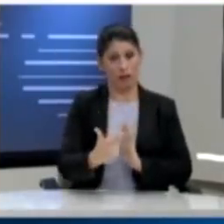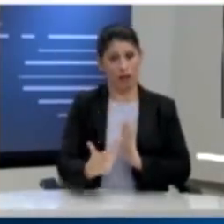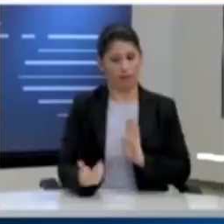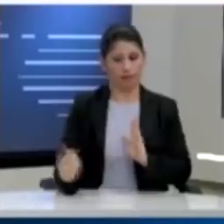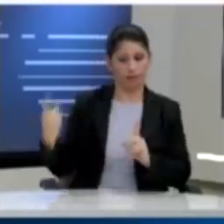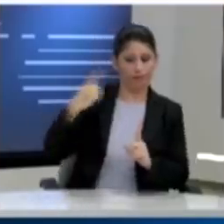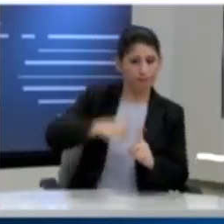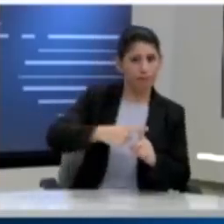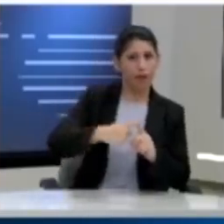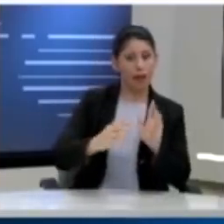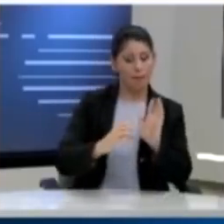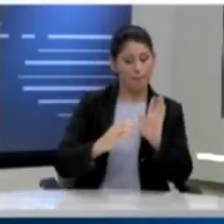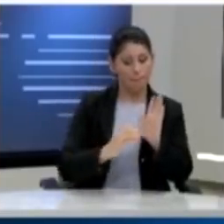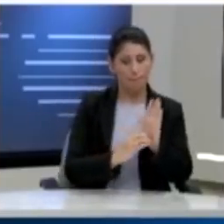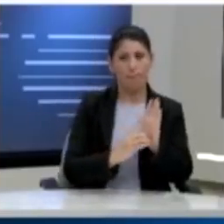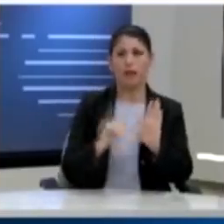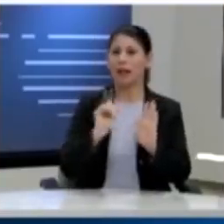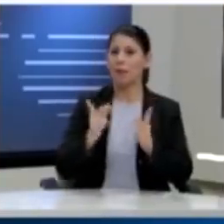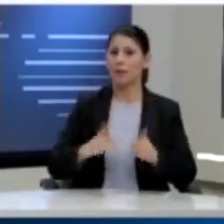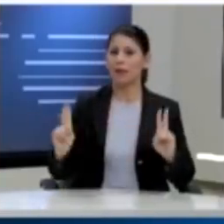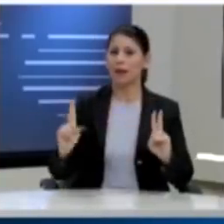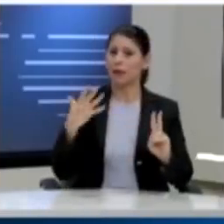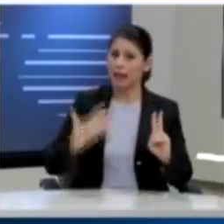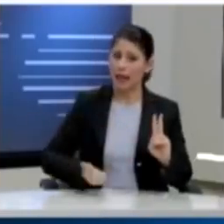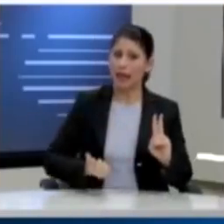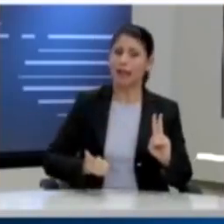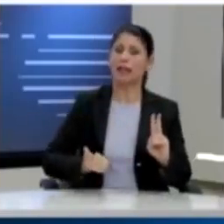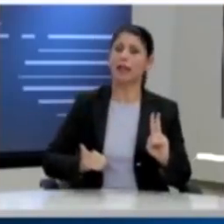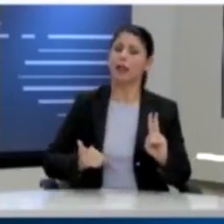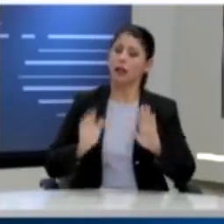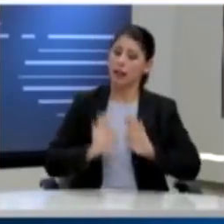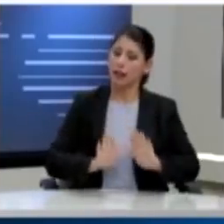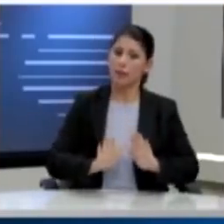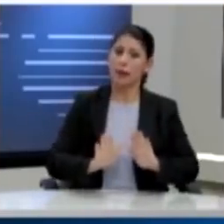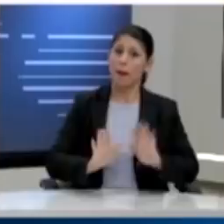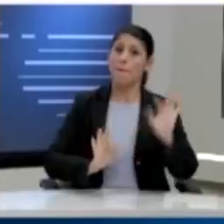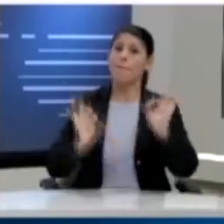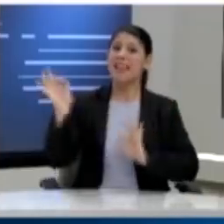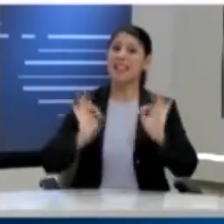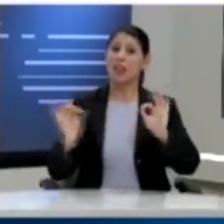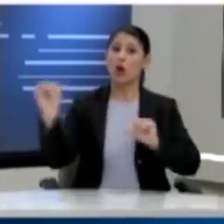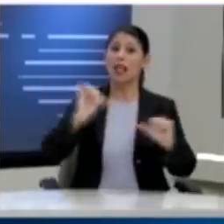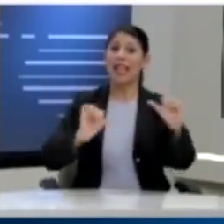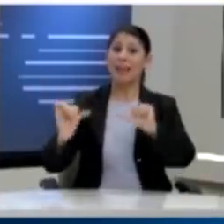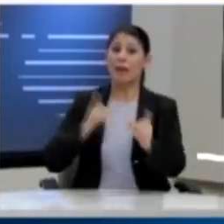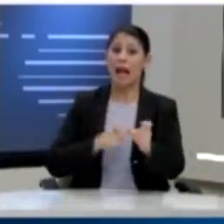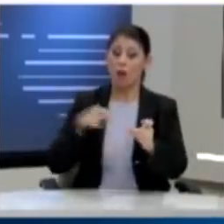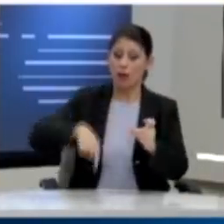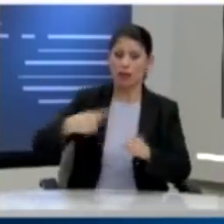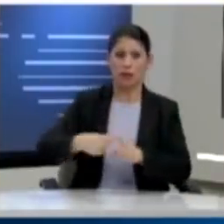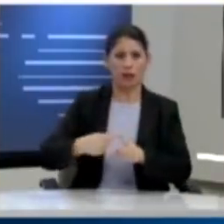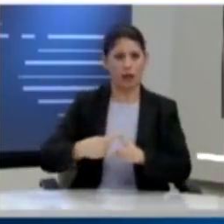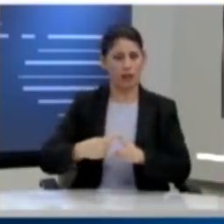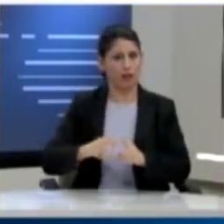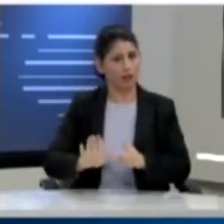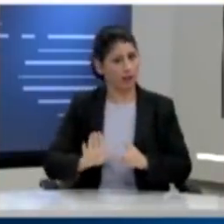μην επιτρέπει την απόκτηση και την παραμονή πυρηνικών χημικών όπλων στη χώρα μας. Είναι